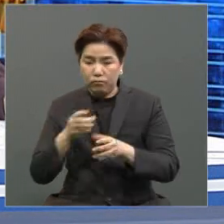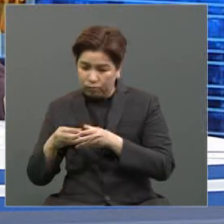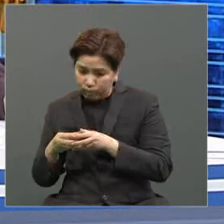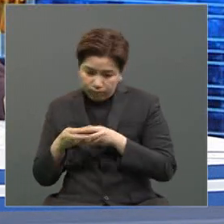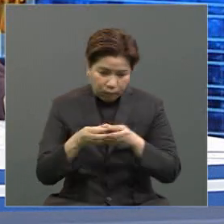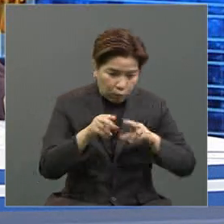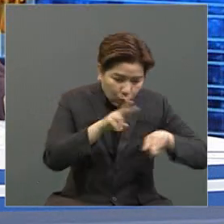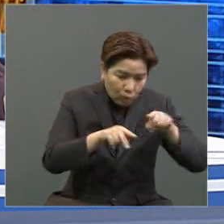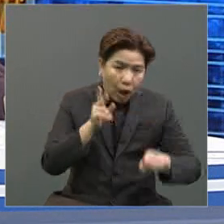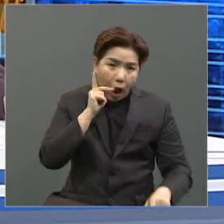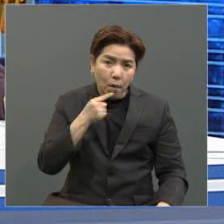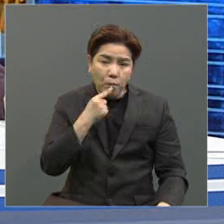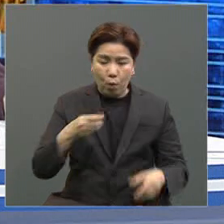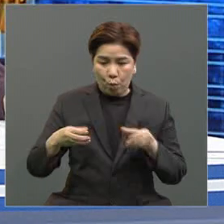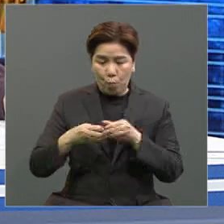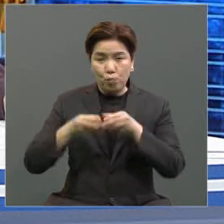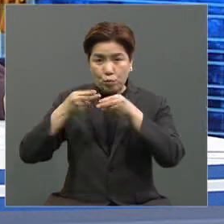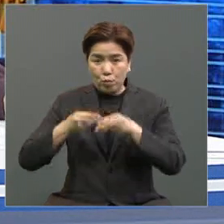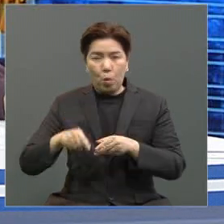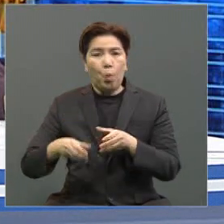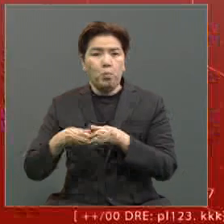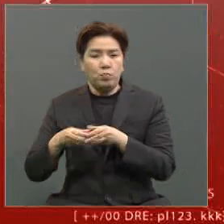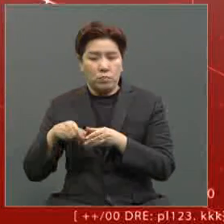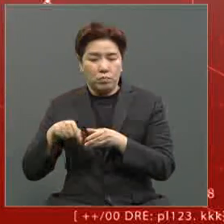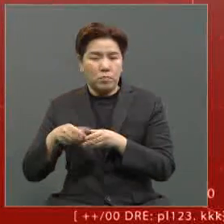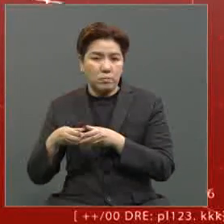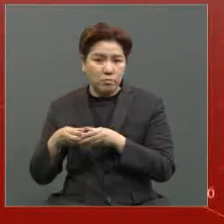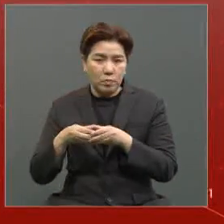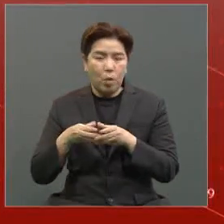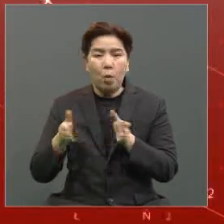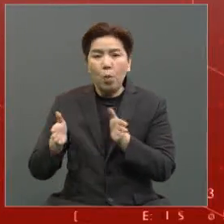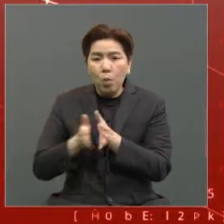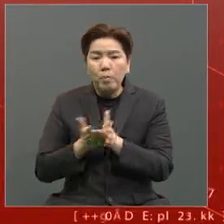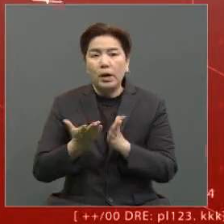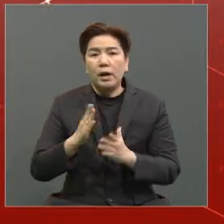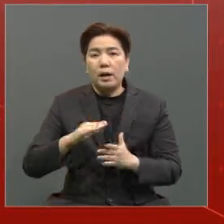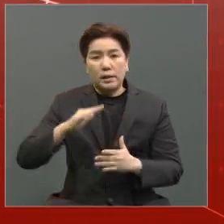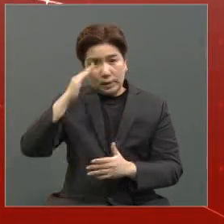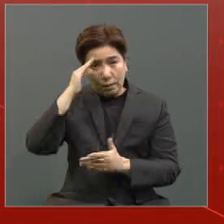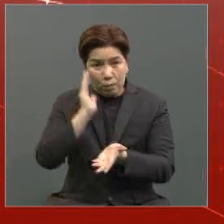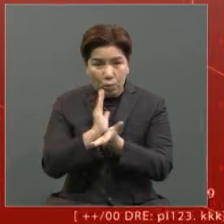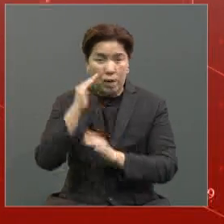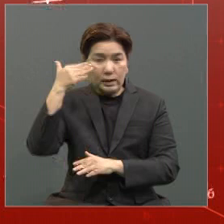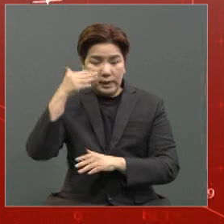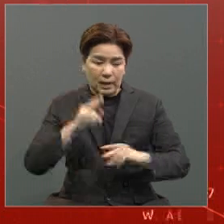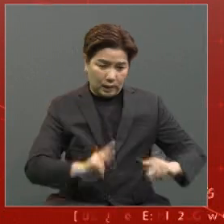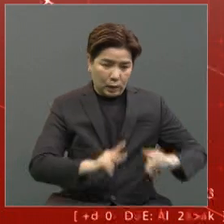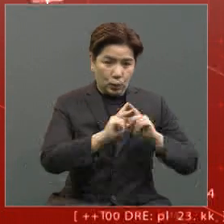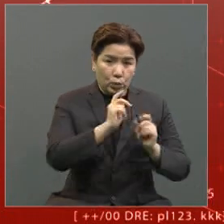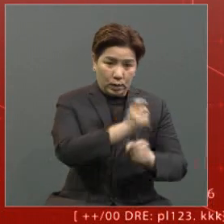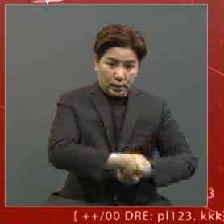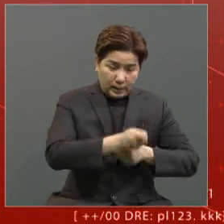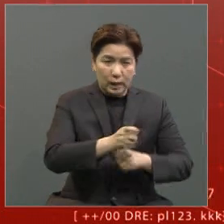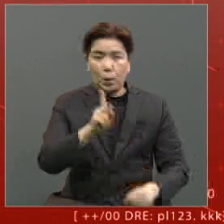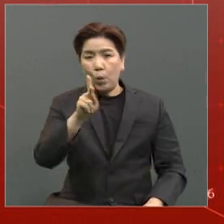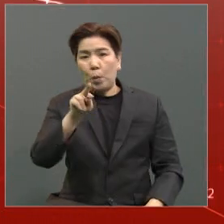พิเศษตามสายข่าวของทีมเฉพาะกิจพญานาคราชเนี่ยนะครับเสนธิกำลังกันไม่ว่าจะเป็นสำนักงานตำรวจแห่งชาติกระทรวงเกษตรและสหกรณ์